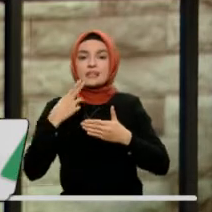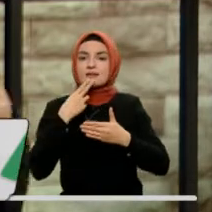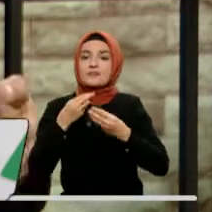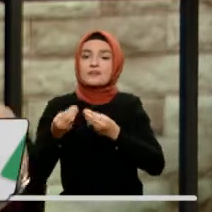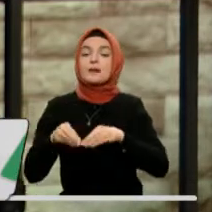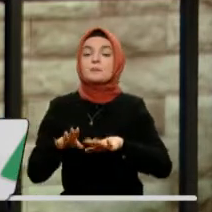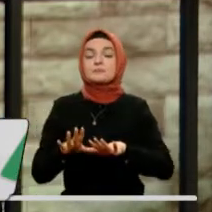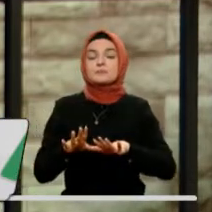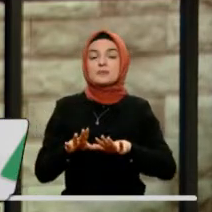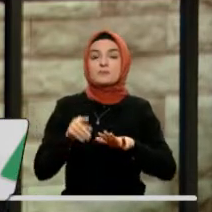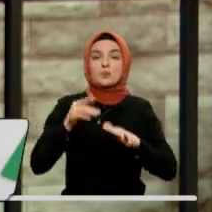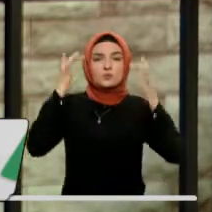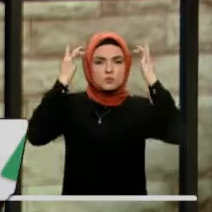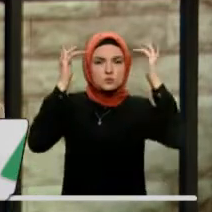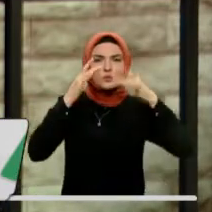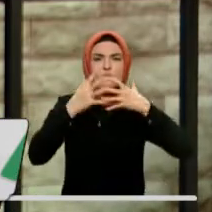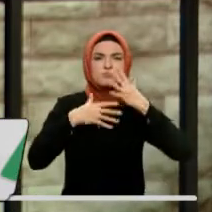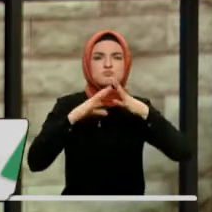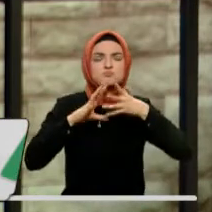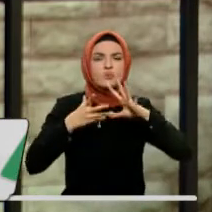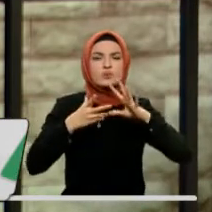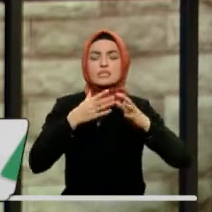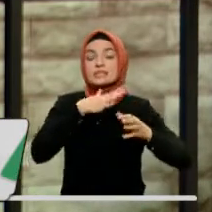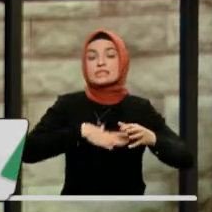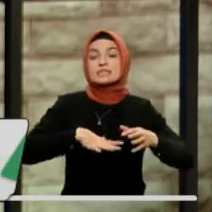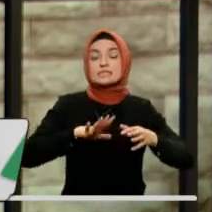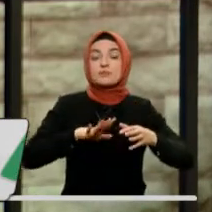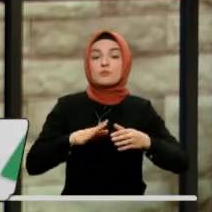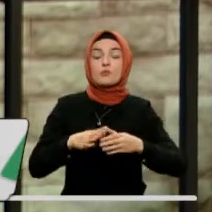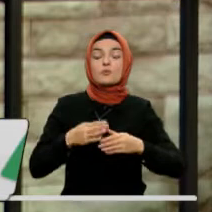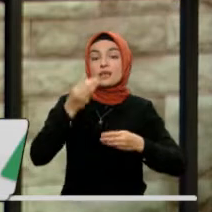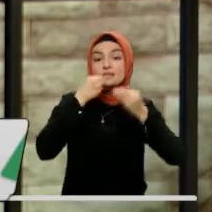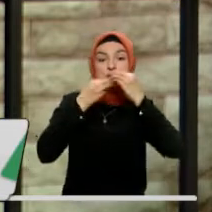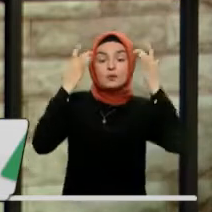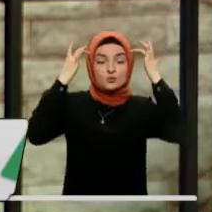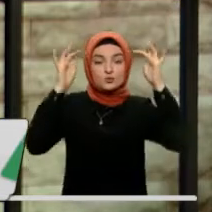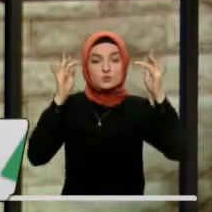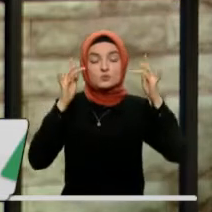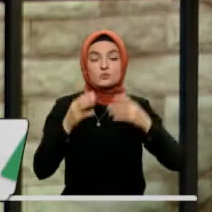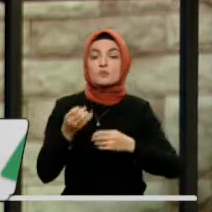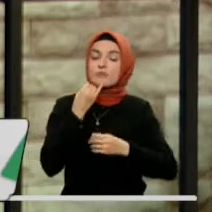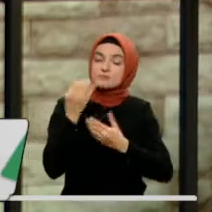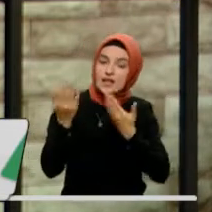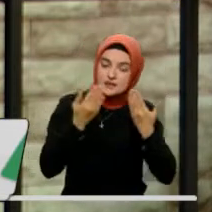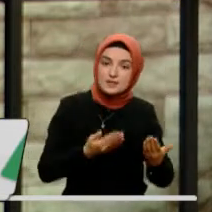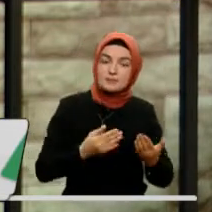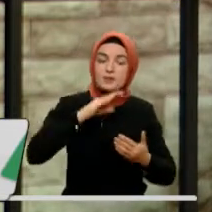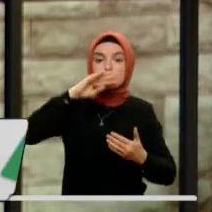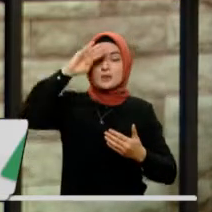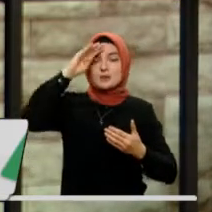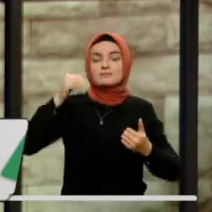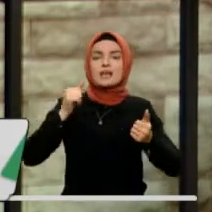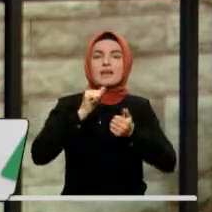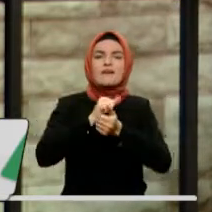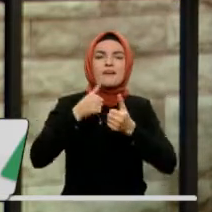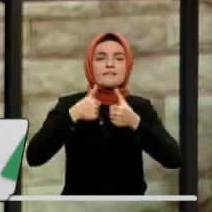O kültürel yapısı bozulsun istemiyor. Yemek kültürü, misafir ağırlama, evet. Bayram. Şimdi evlilikte hayatı yaşıyorsunuz. Hayatın 24